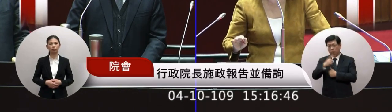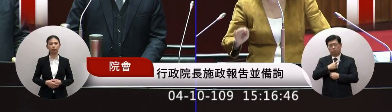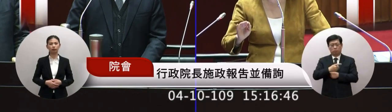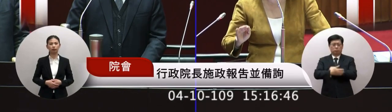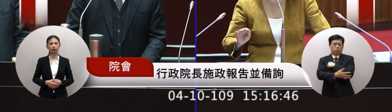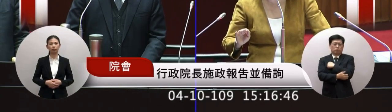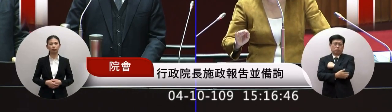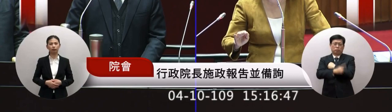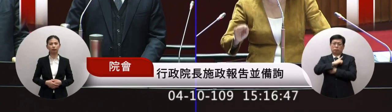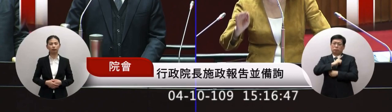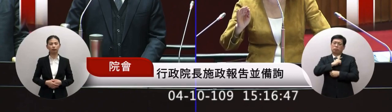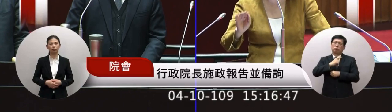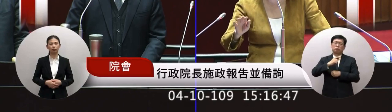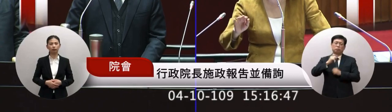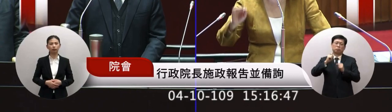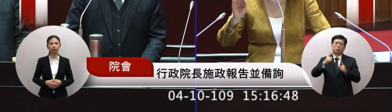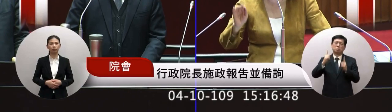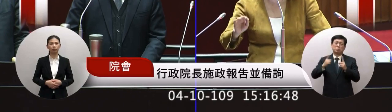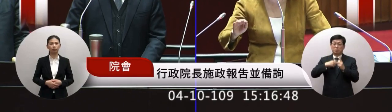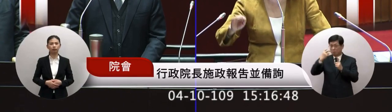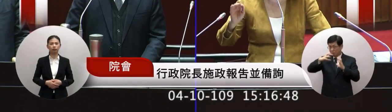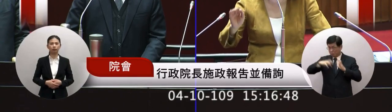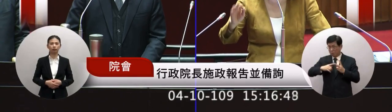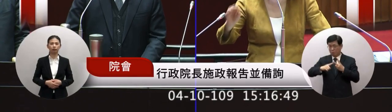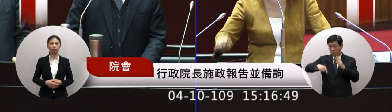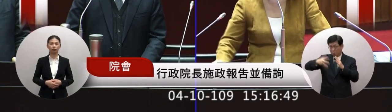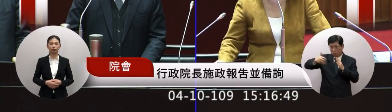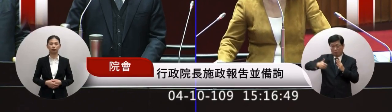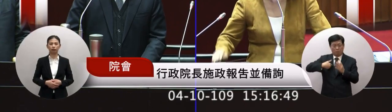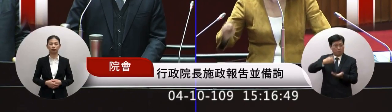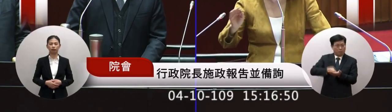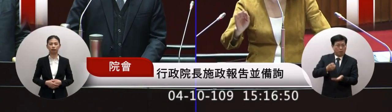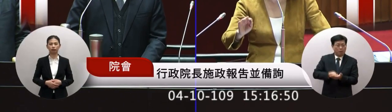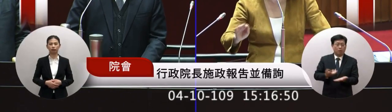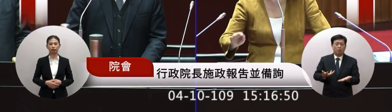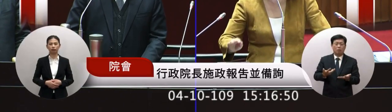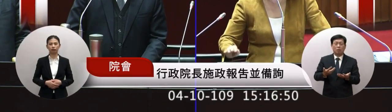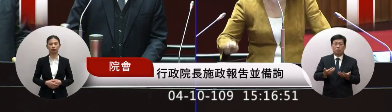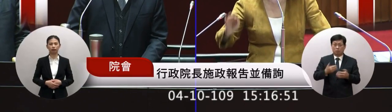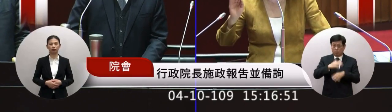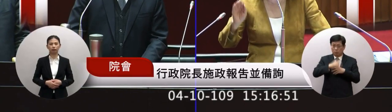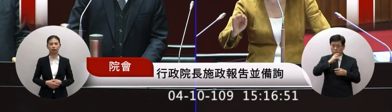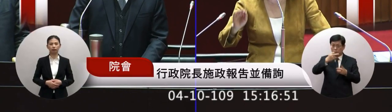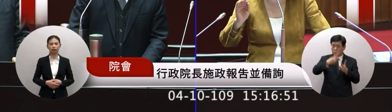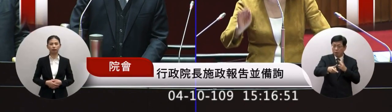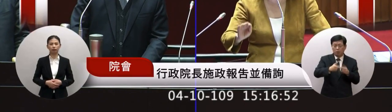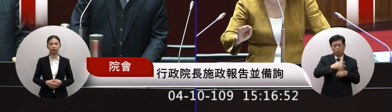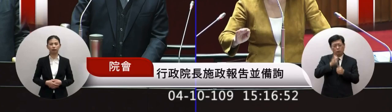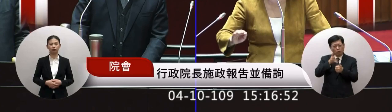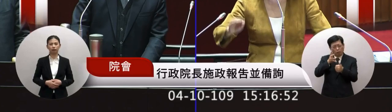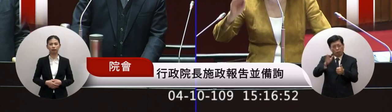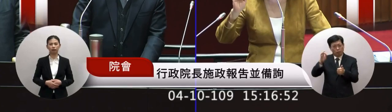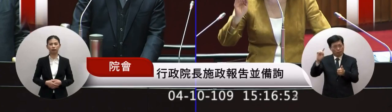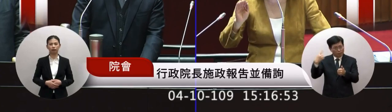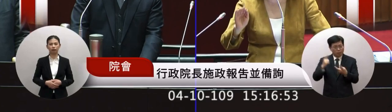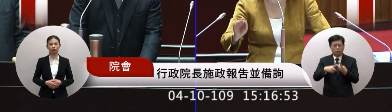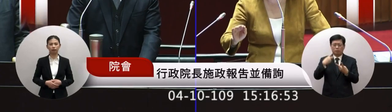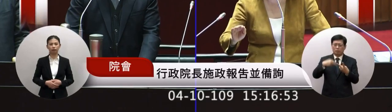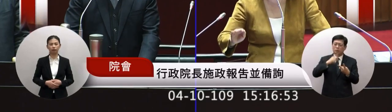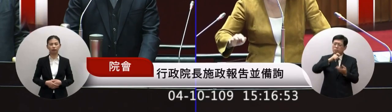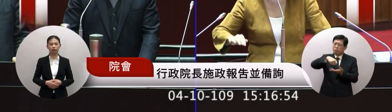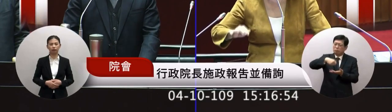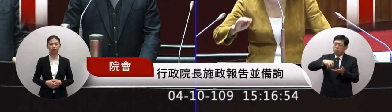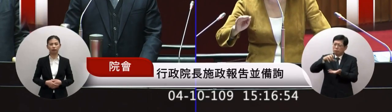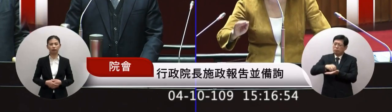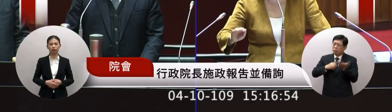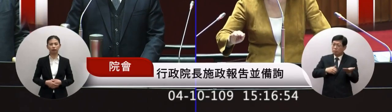员呢他的做法呢是比检方比院方还更严格。你要汇一个钱的时候，他不但问你资金的来源，他还要你提出